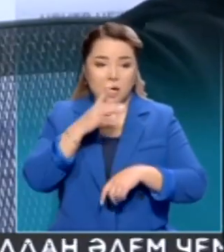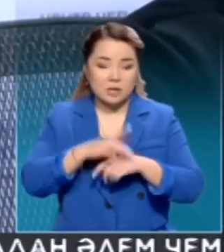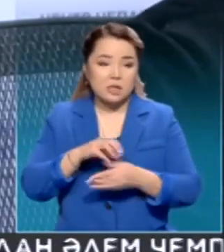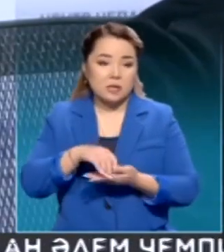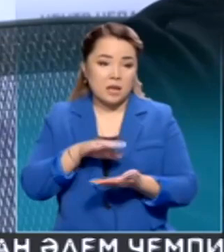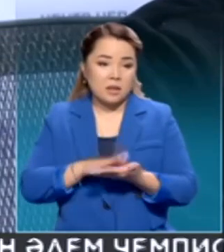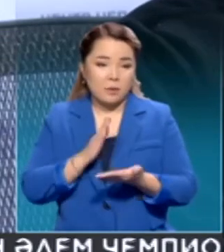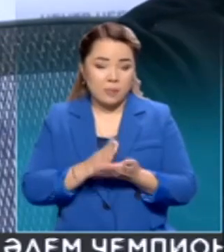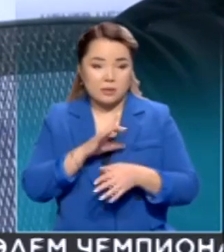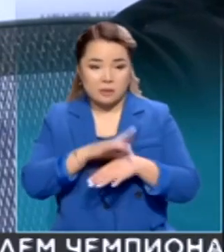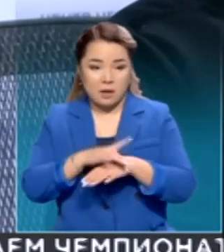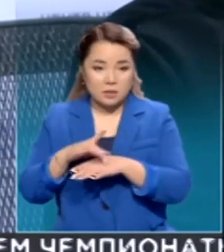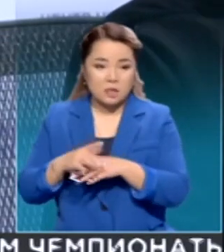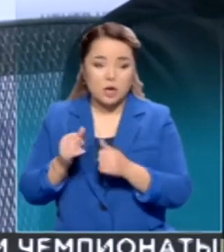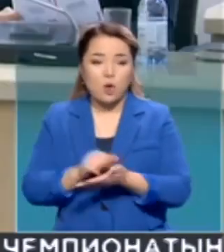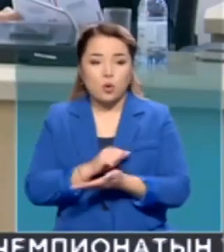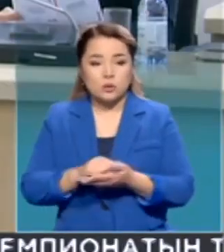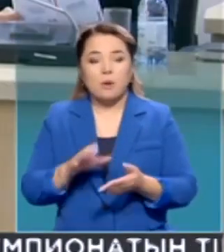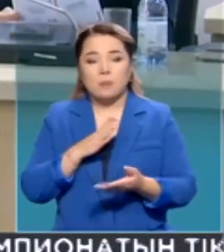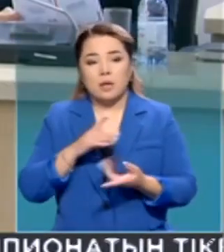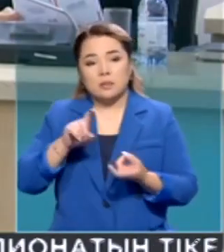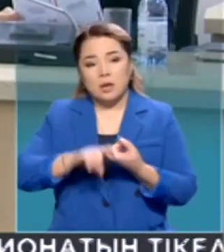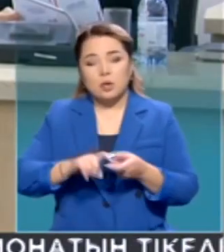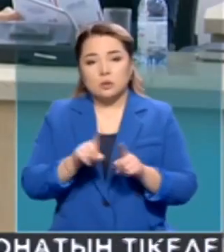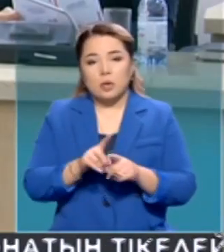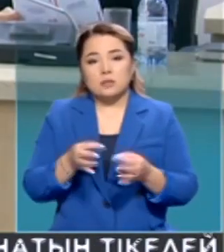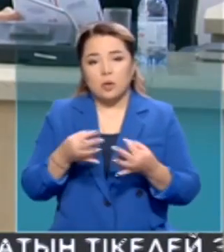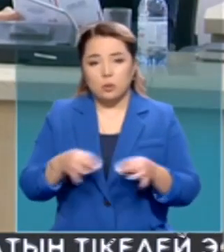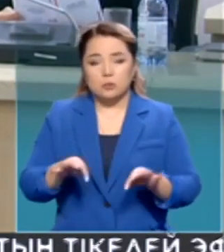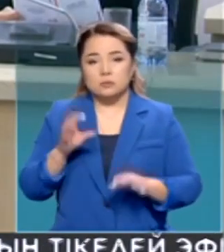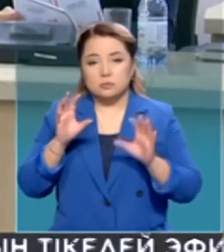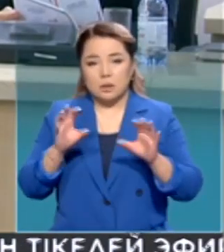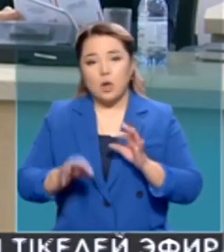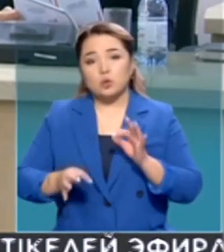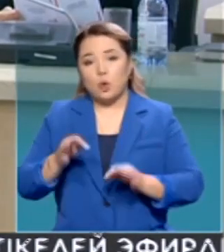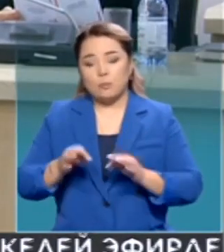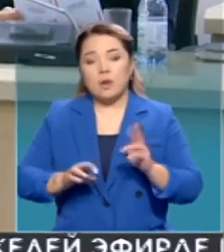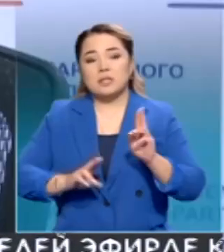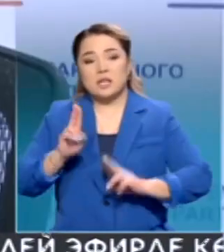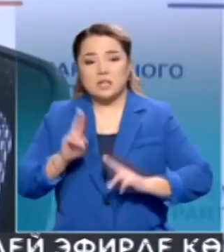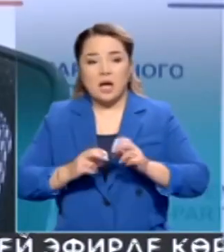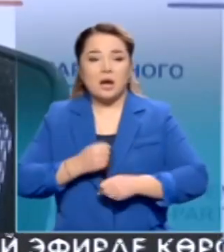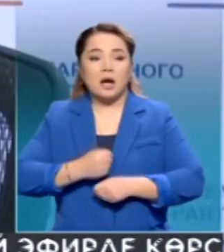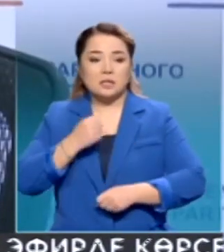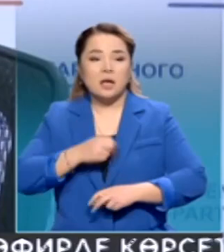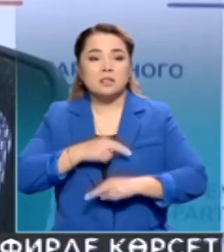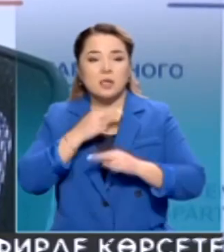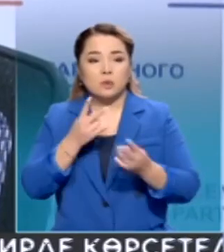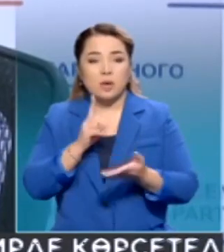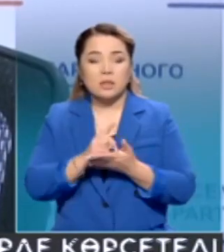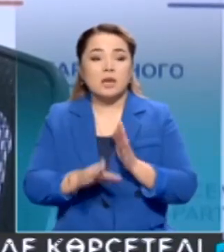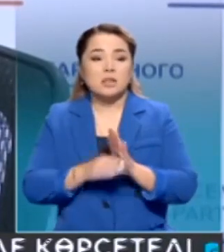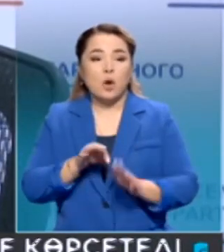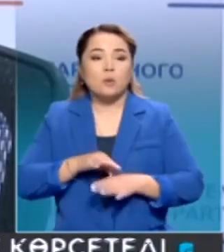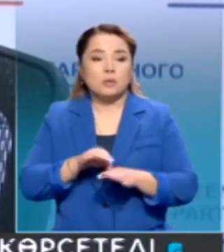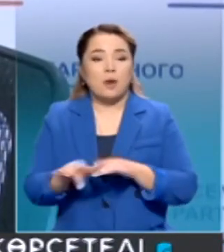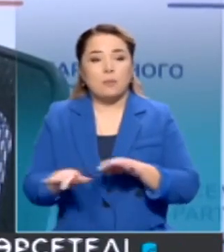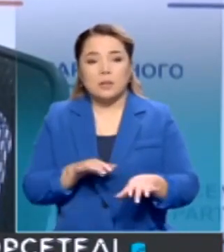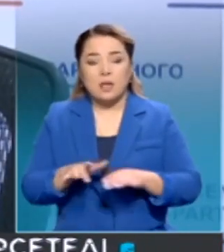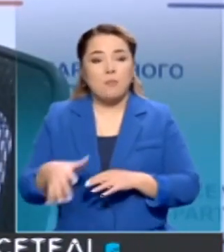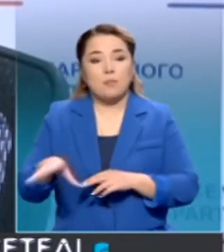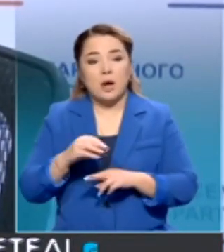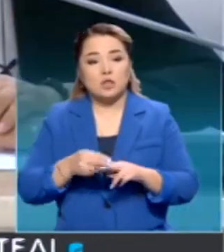тіркелген. Құжатқа сай енді тәуелсіз байқаушылар заңнамалық нормалар мен ережелерді қатаң сақтауға және сайлау процесіне